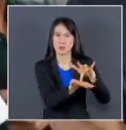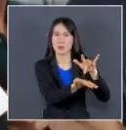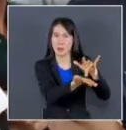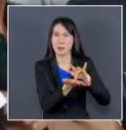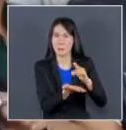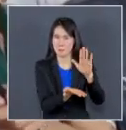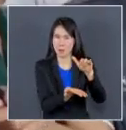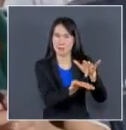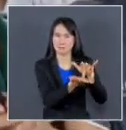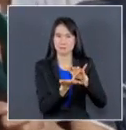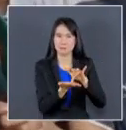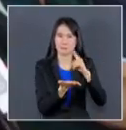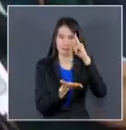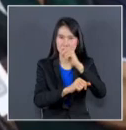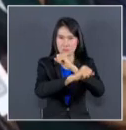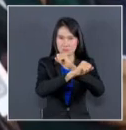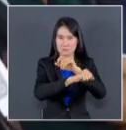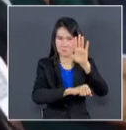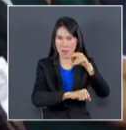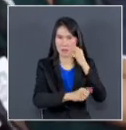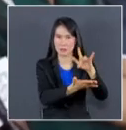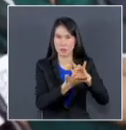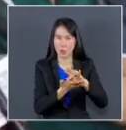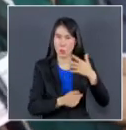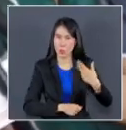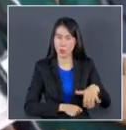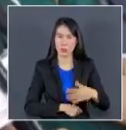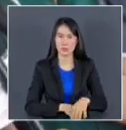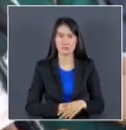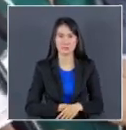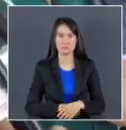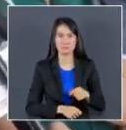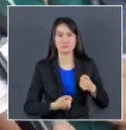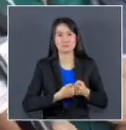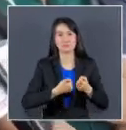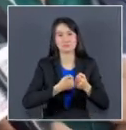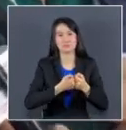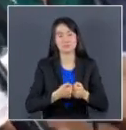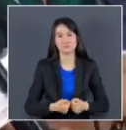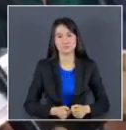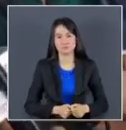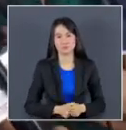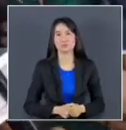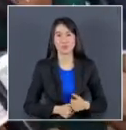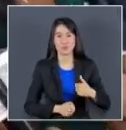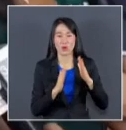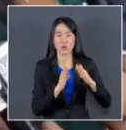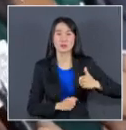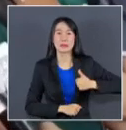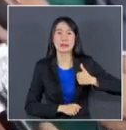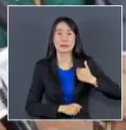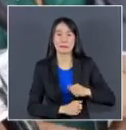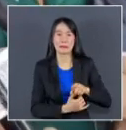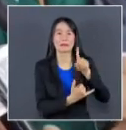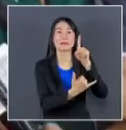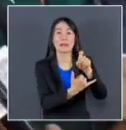แชร์โลมาดีกว่าตั้งป้อมเลย โอ้โหพี่กันมาดุเลย กลับเลยค่ะ มาดุเลย คนห้าวเนี่ยกินข้าวผ่านทูบน